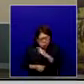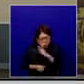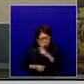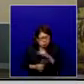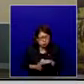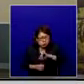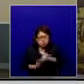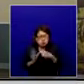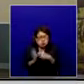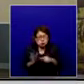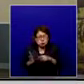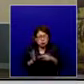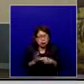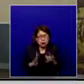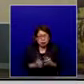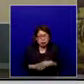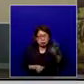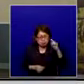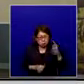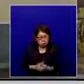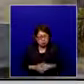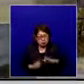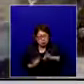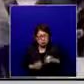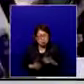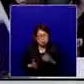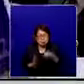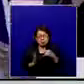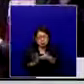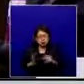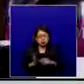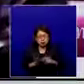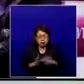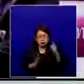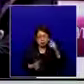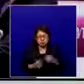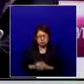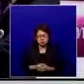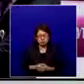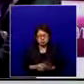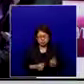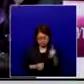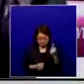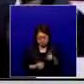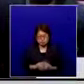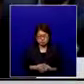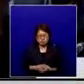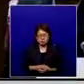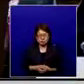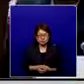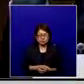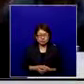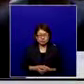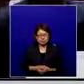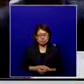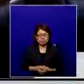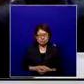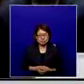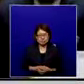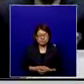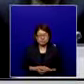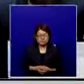ราบต่อท่านครับเ